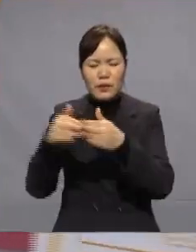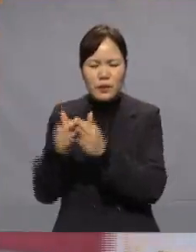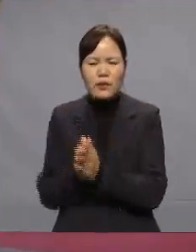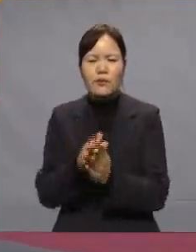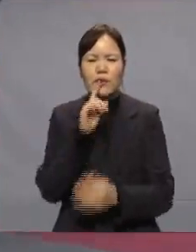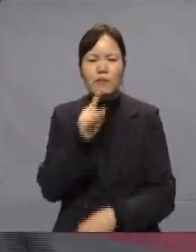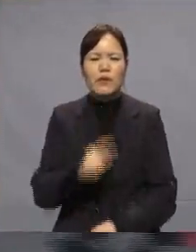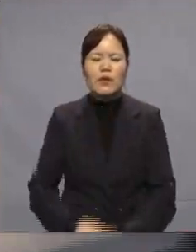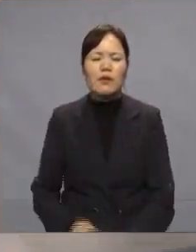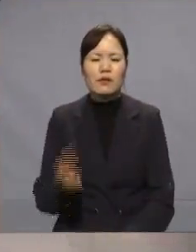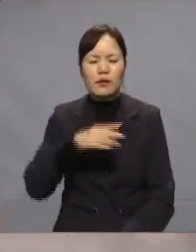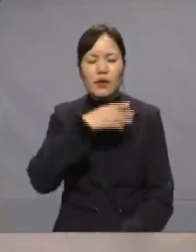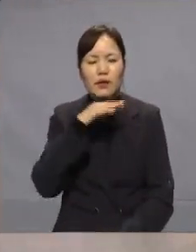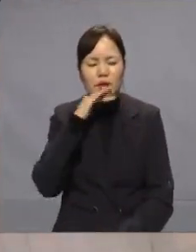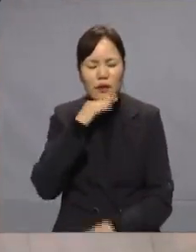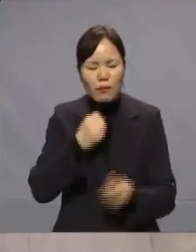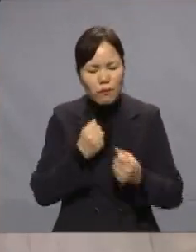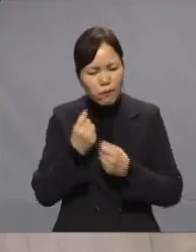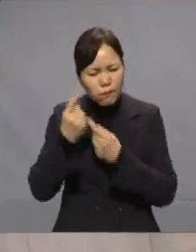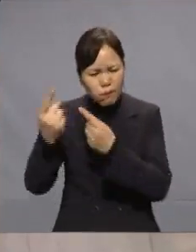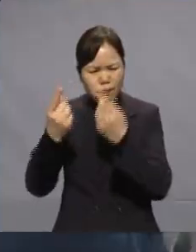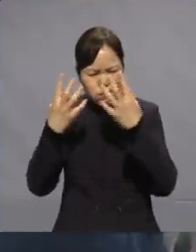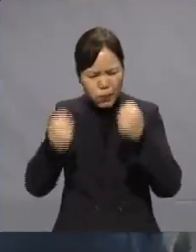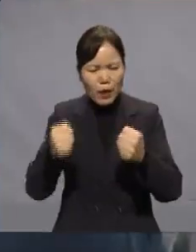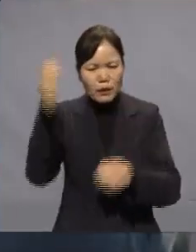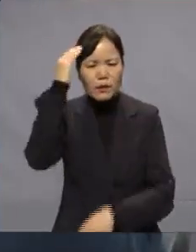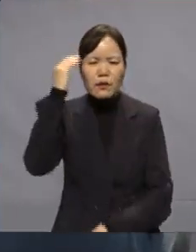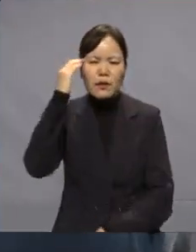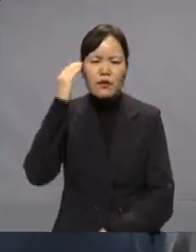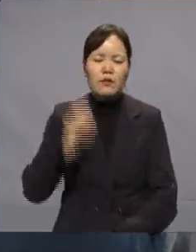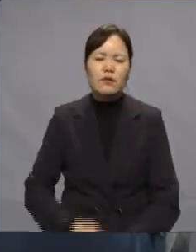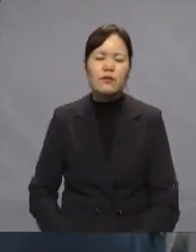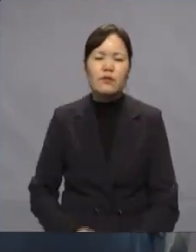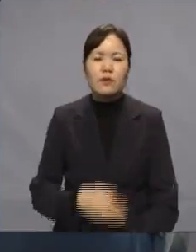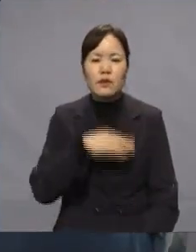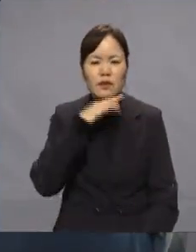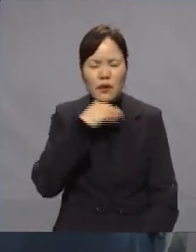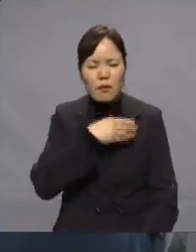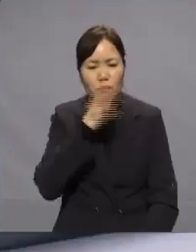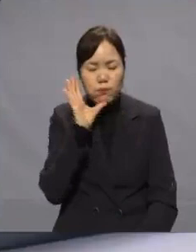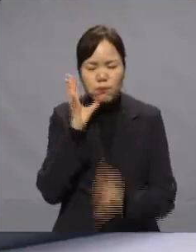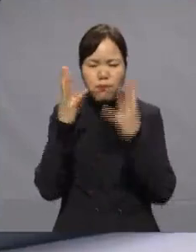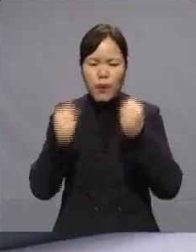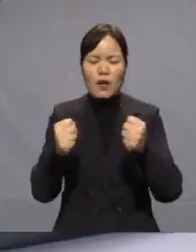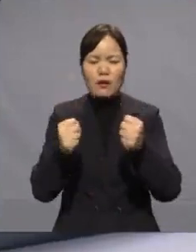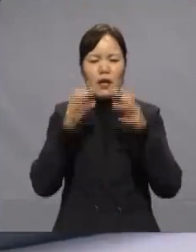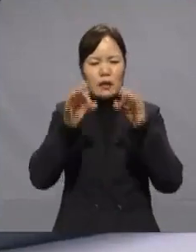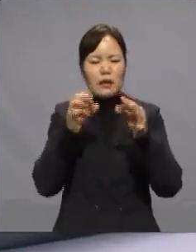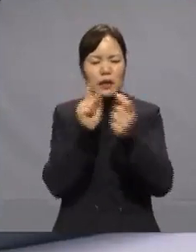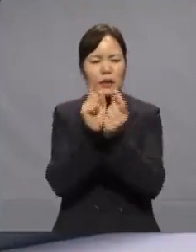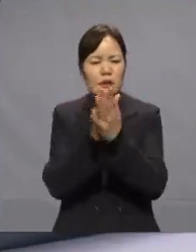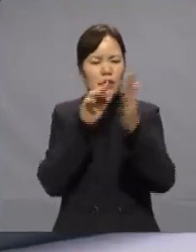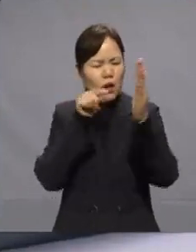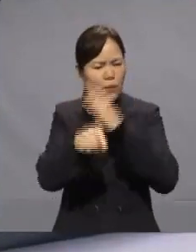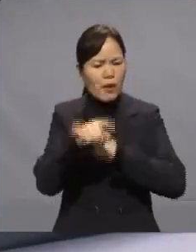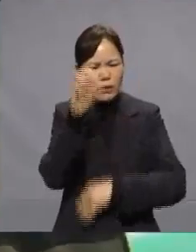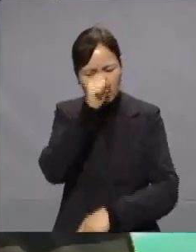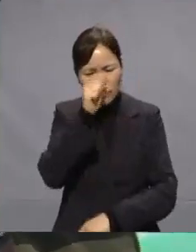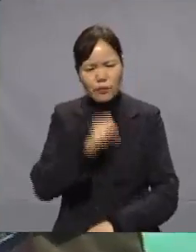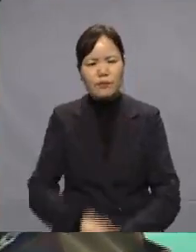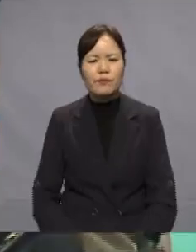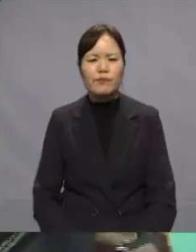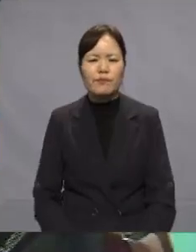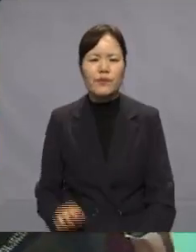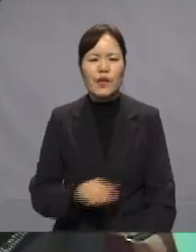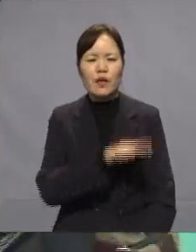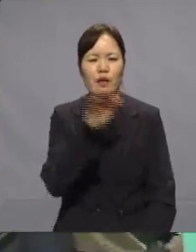반면 보령인구가 절대적으로 많아지는 우리나라 고령층일수록 은행 지점에 방문하는 것을 더 선호합니다